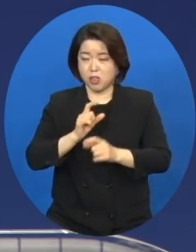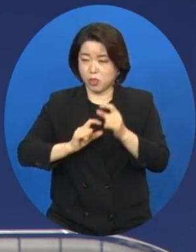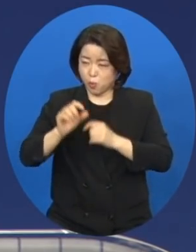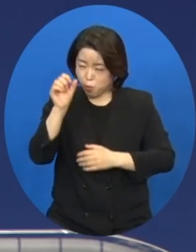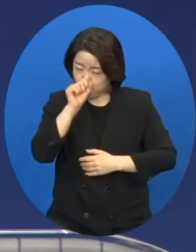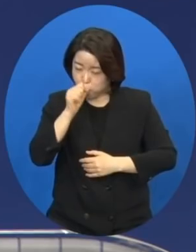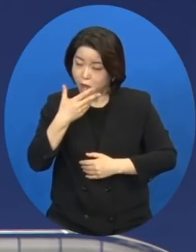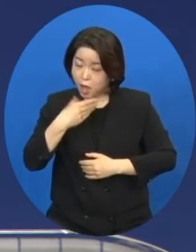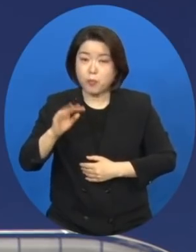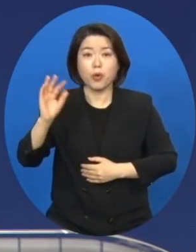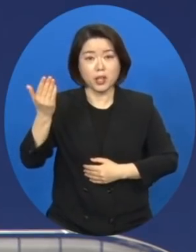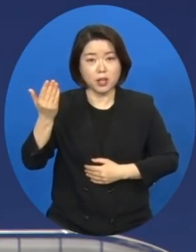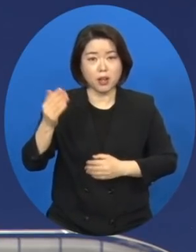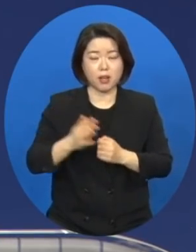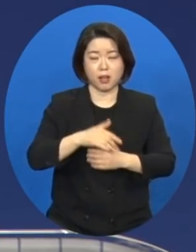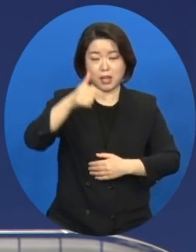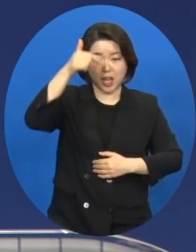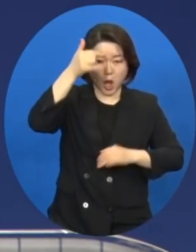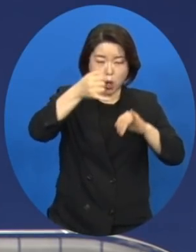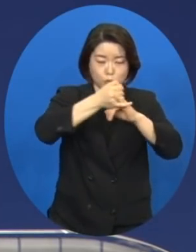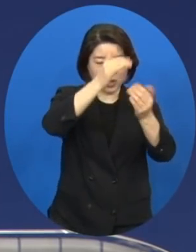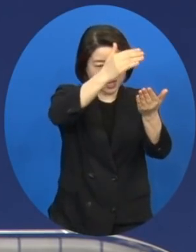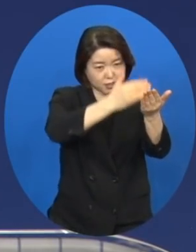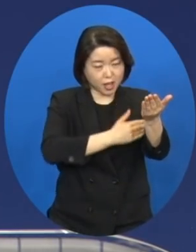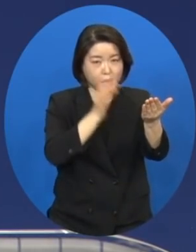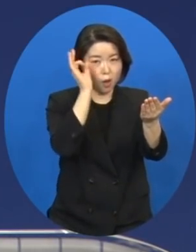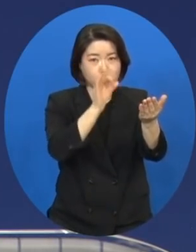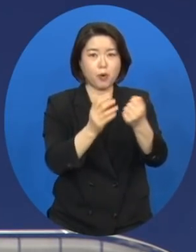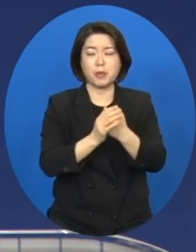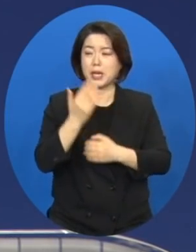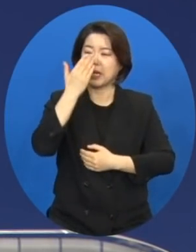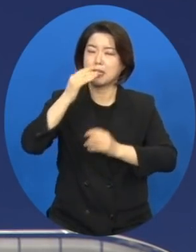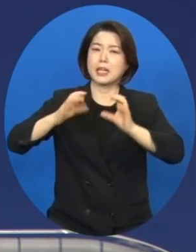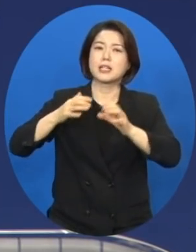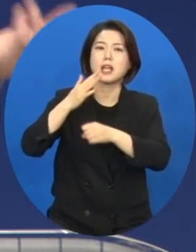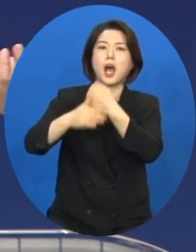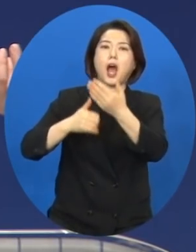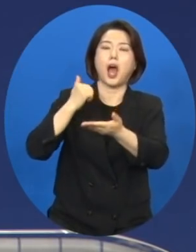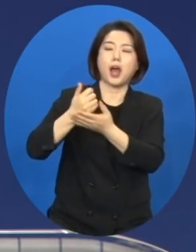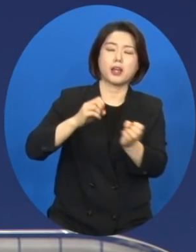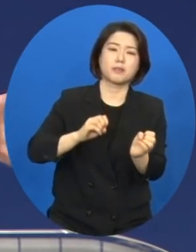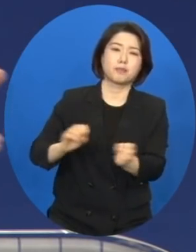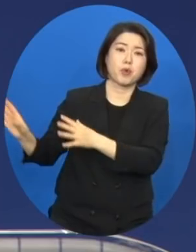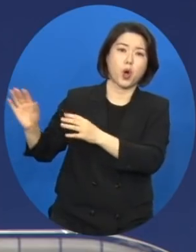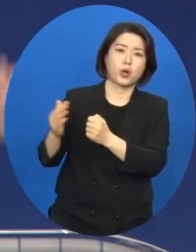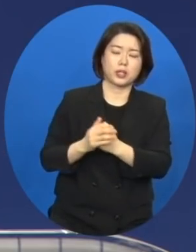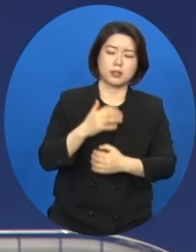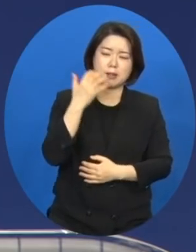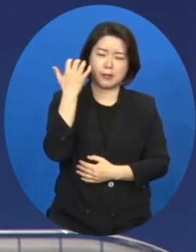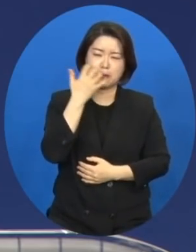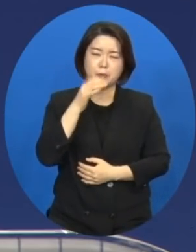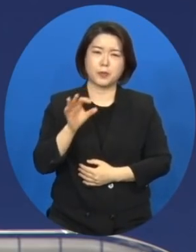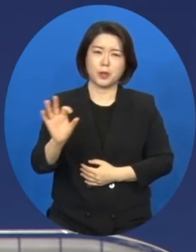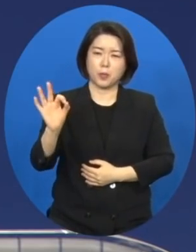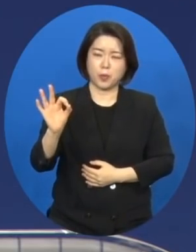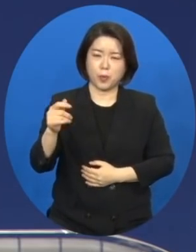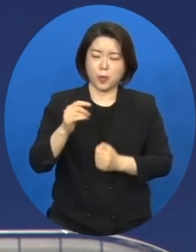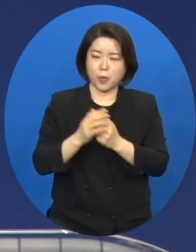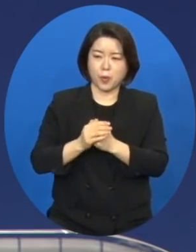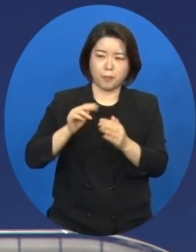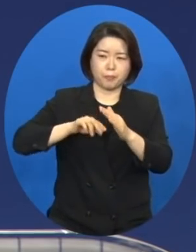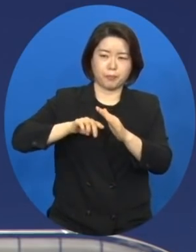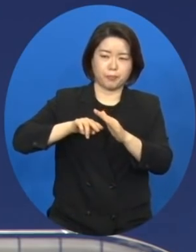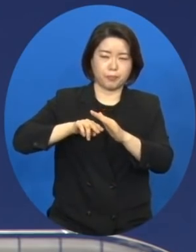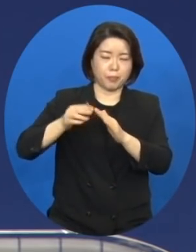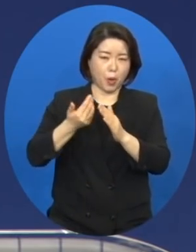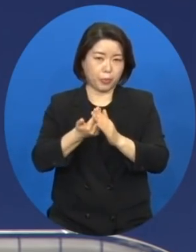여러분, 구약성경 내내 나온 내용이 이스라엘이 하나님을 버리고 음란한 고멜과 같이 떠남으로써